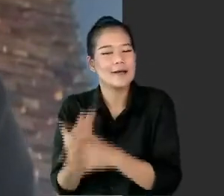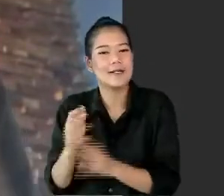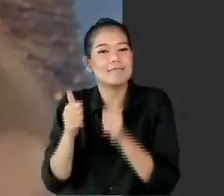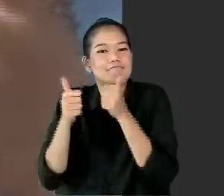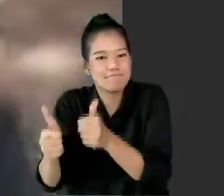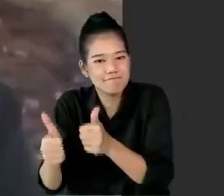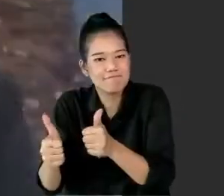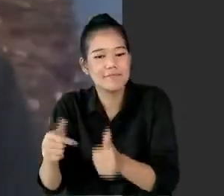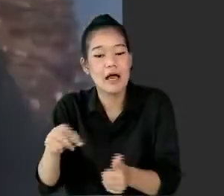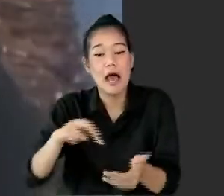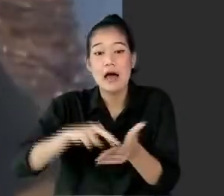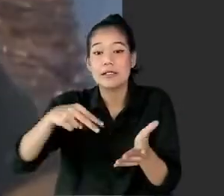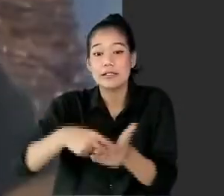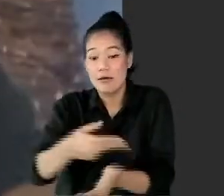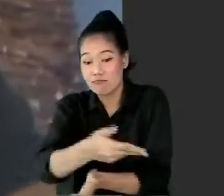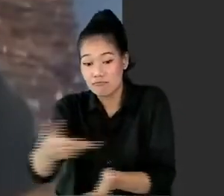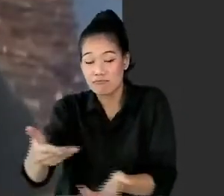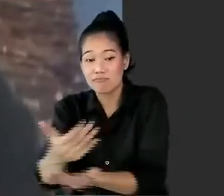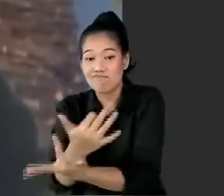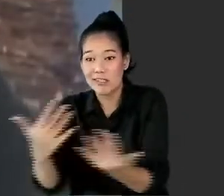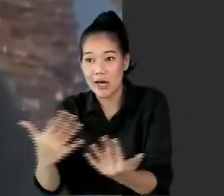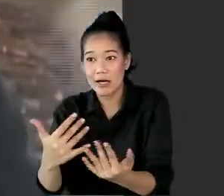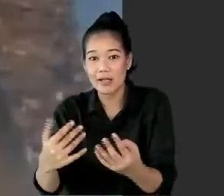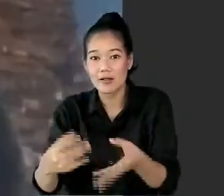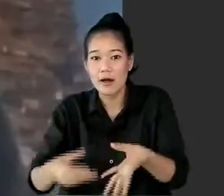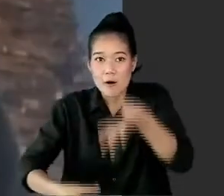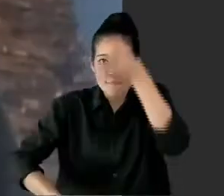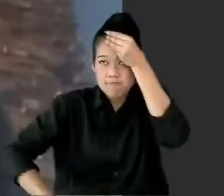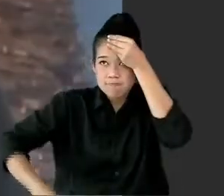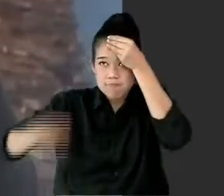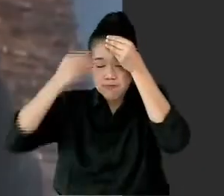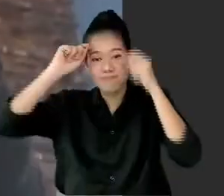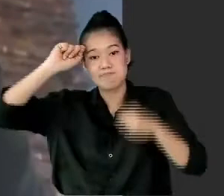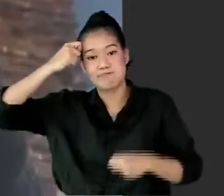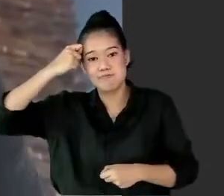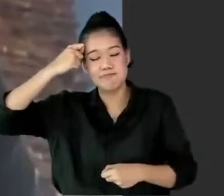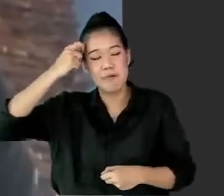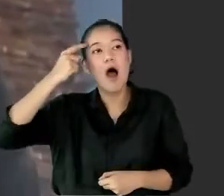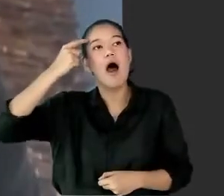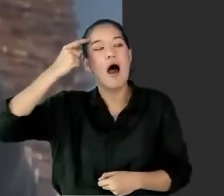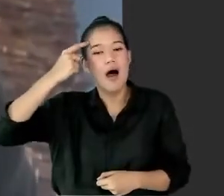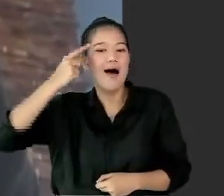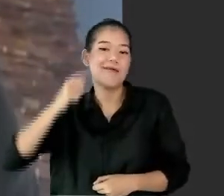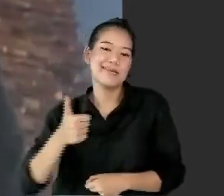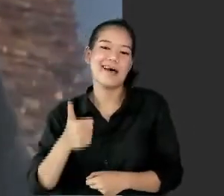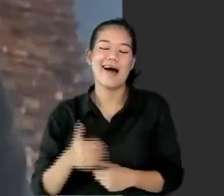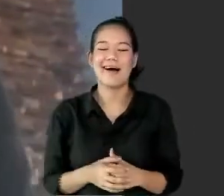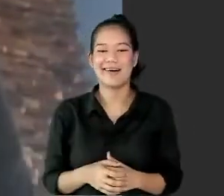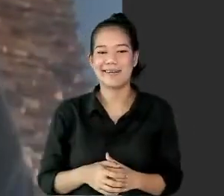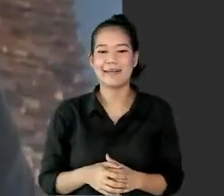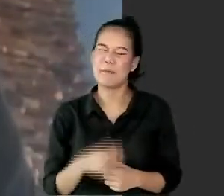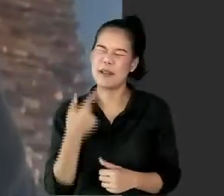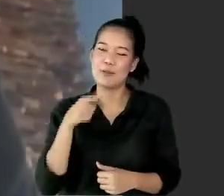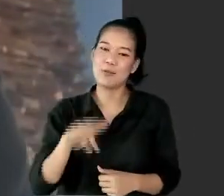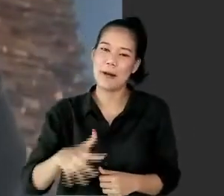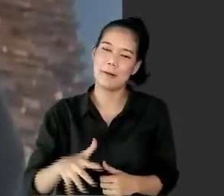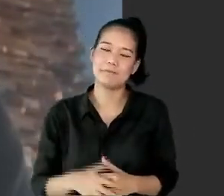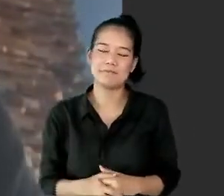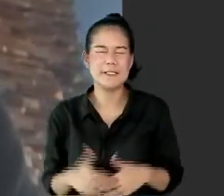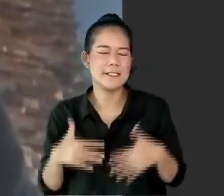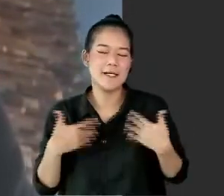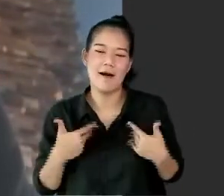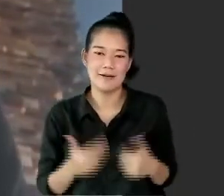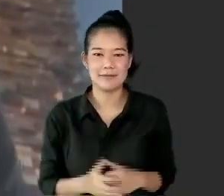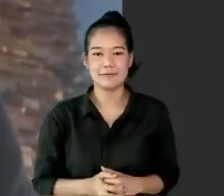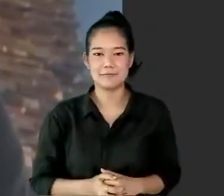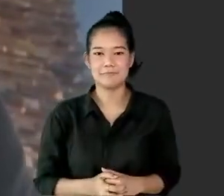jadi orang lebih bisa masuk dalam pikirannya gitu kan. Jadi ya senang aja Mas, yang ada begini senang